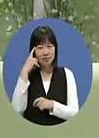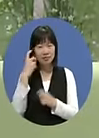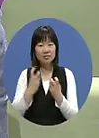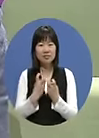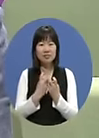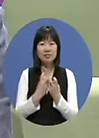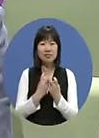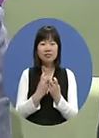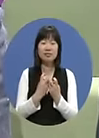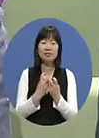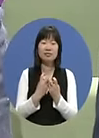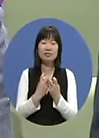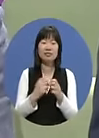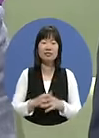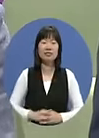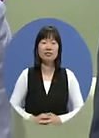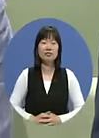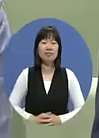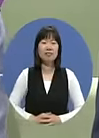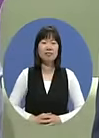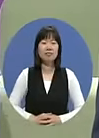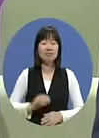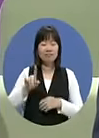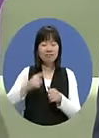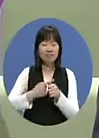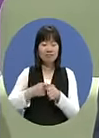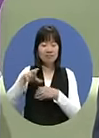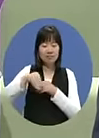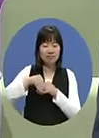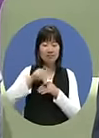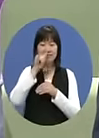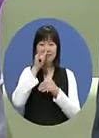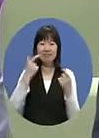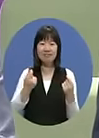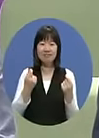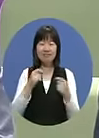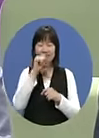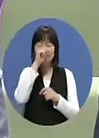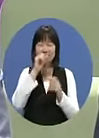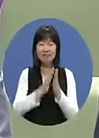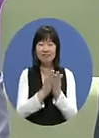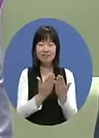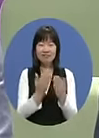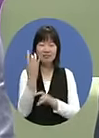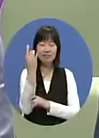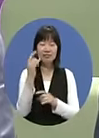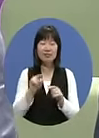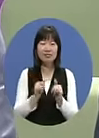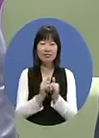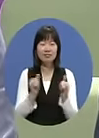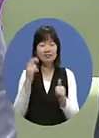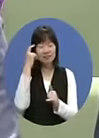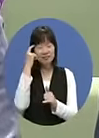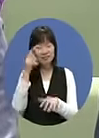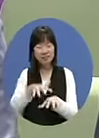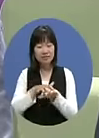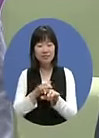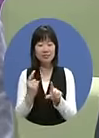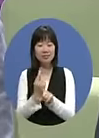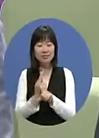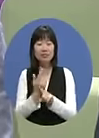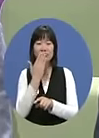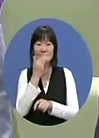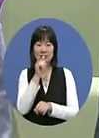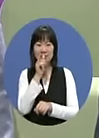그 책에 생각하는 방식이 스며들어 있는 거예요. 네. 좋은 책은 원래 그 사람의 사고 체계를 이렇게 변화를